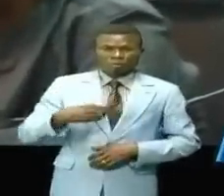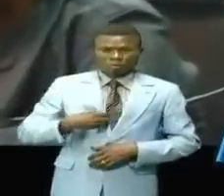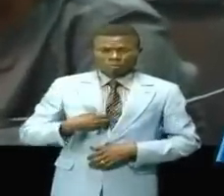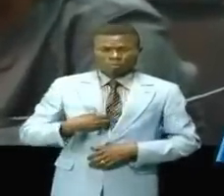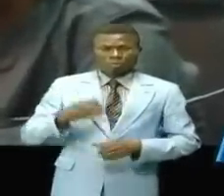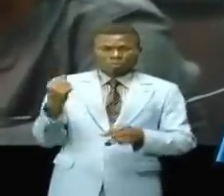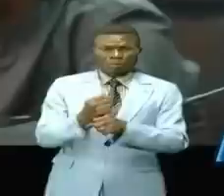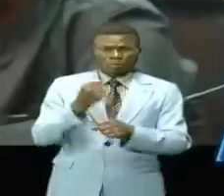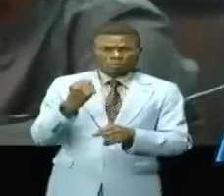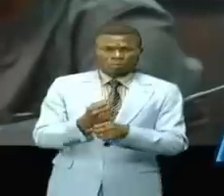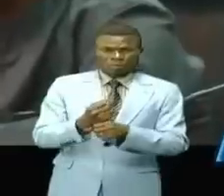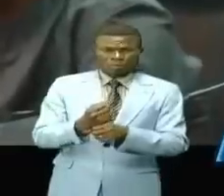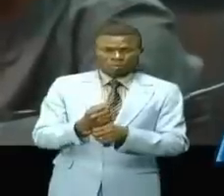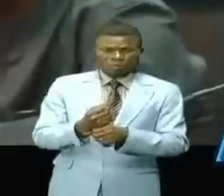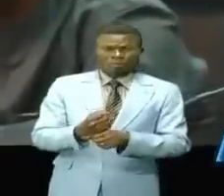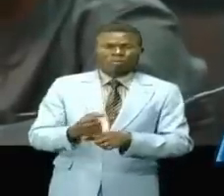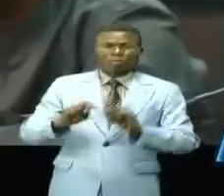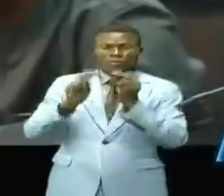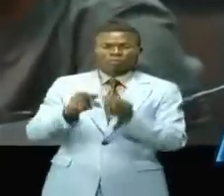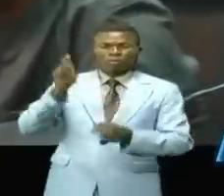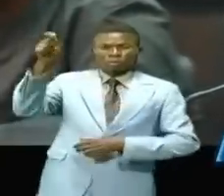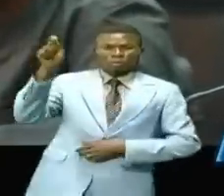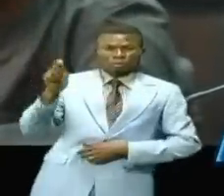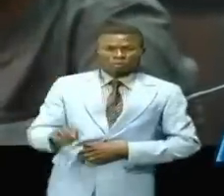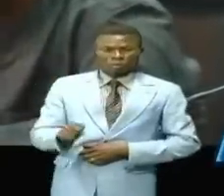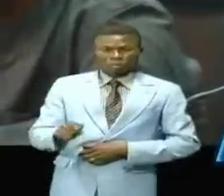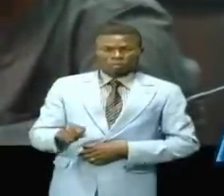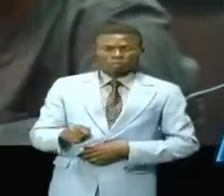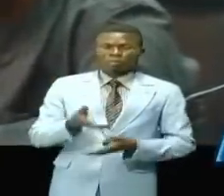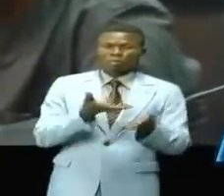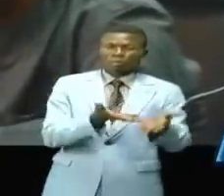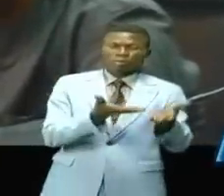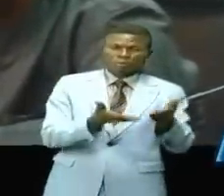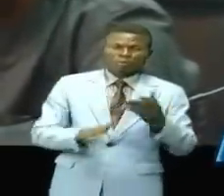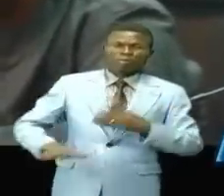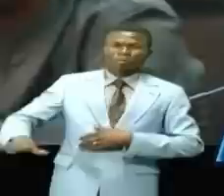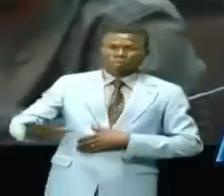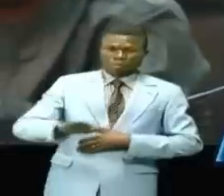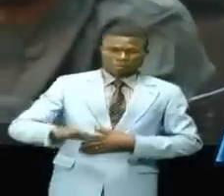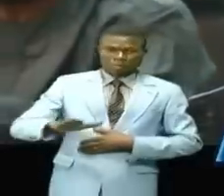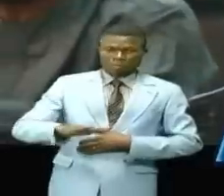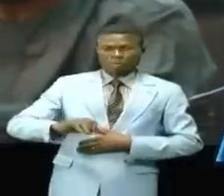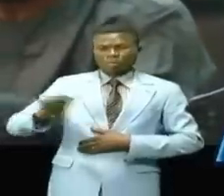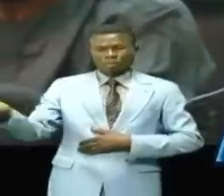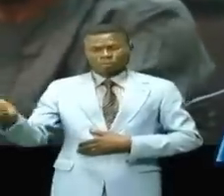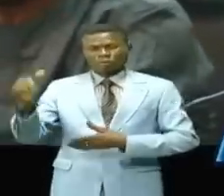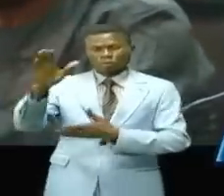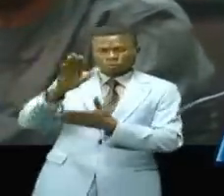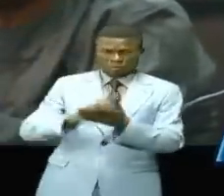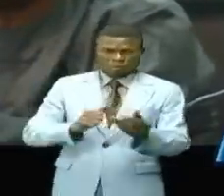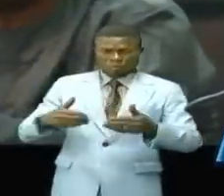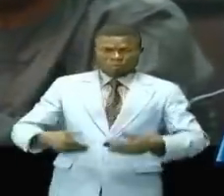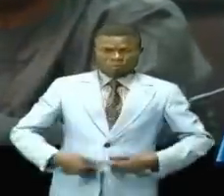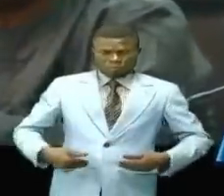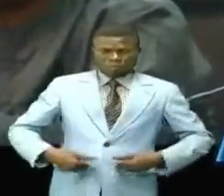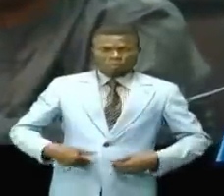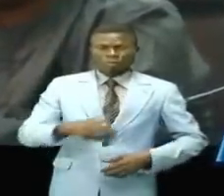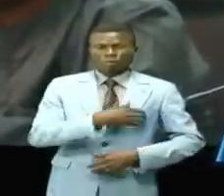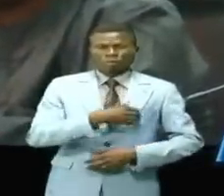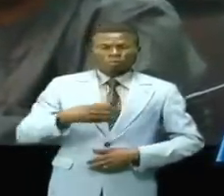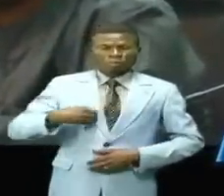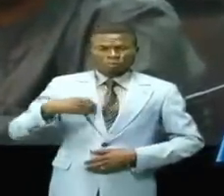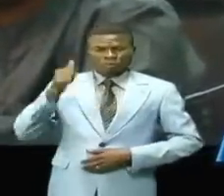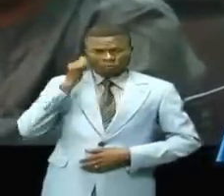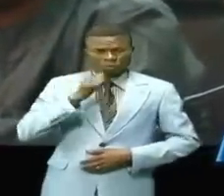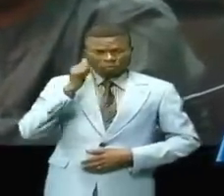émerger dans mon secteur et servir de modèle à la jeunesse féminine en